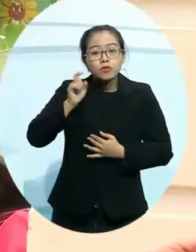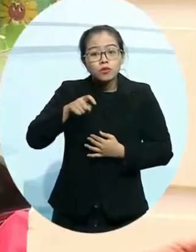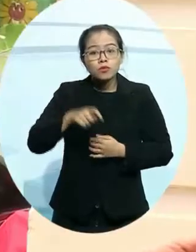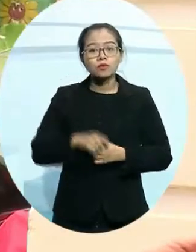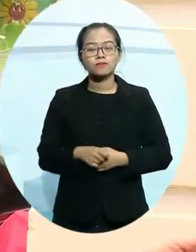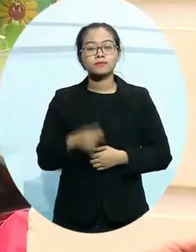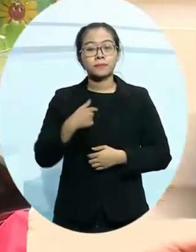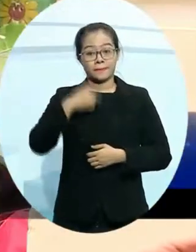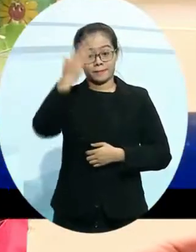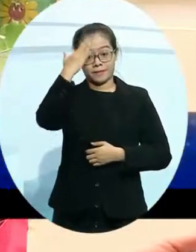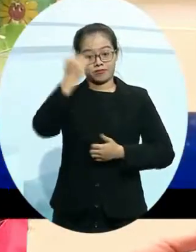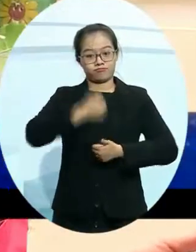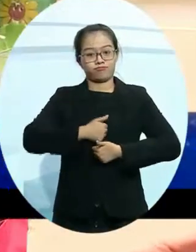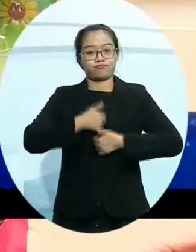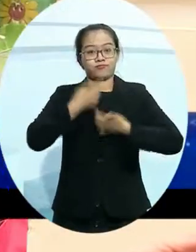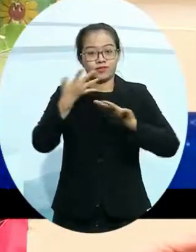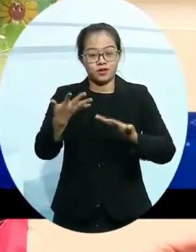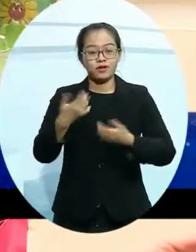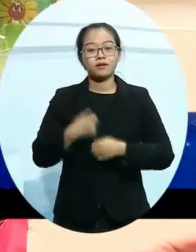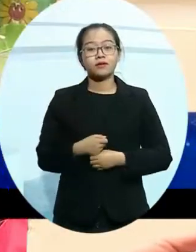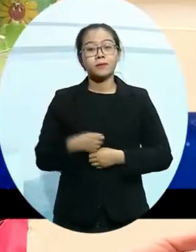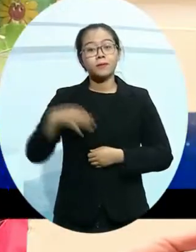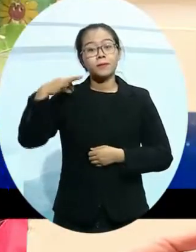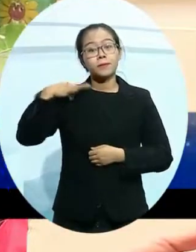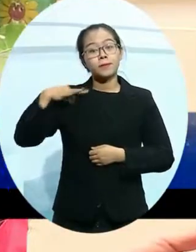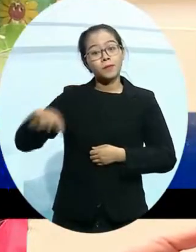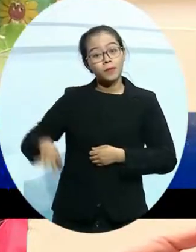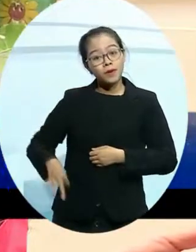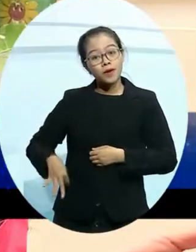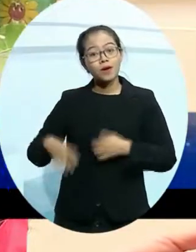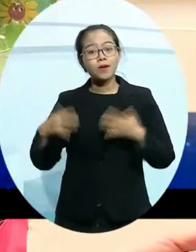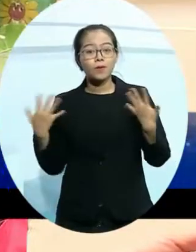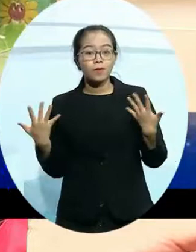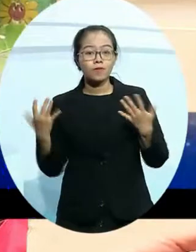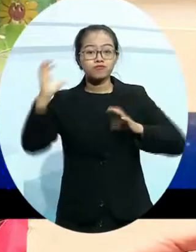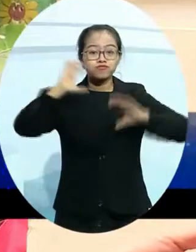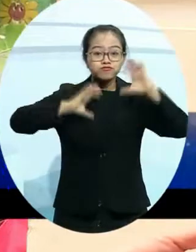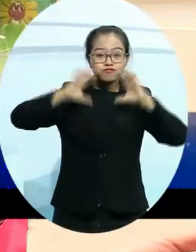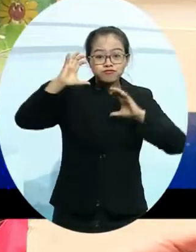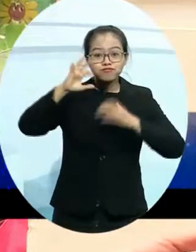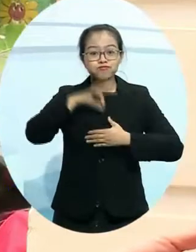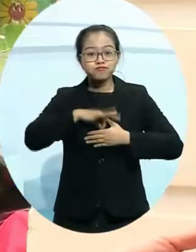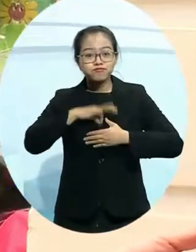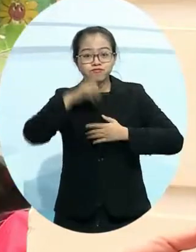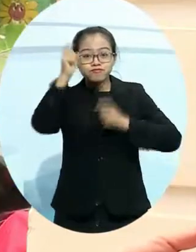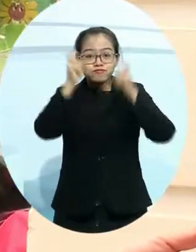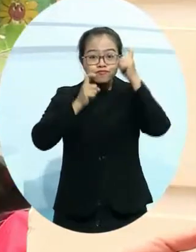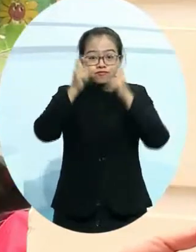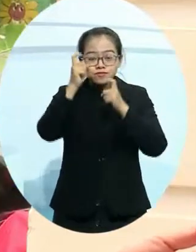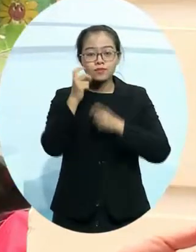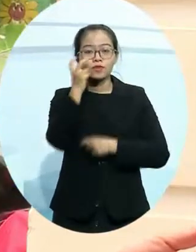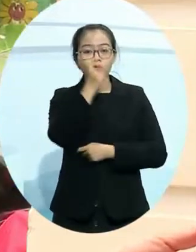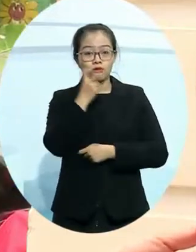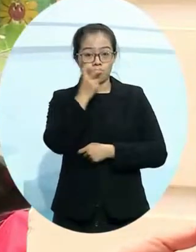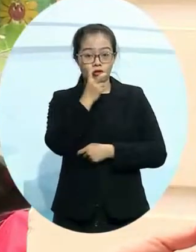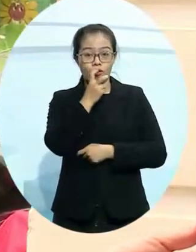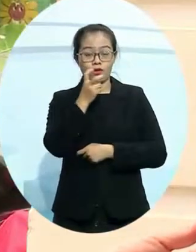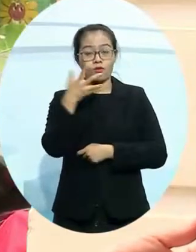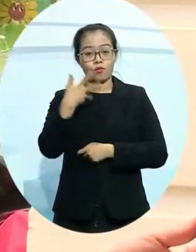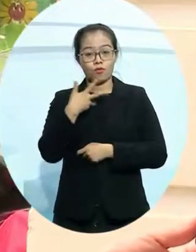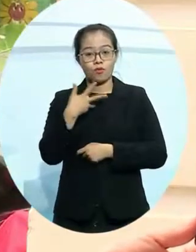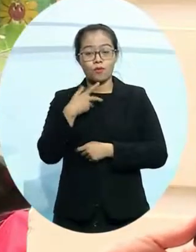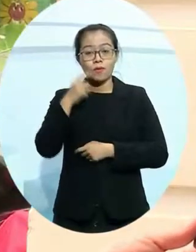biết cách bộc lộ nó ra ở không phải chỉ một cái bộ trang phục mà ở hành vi, cử chỉ, lời ăn, tiếng nói, vẻ